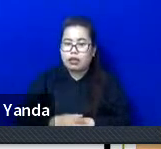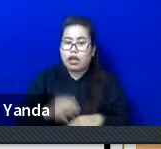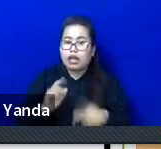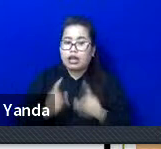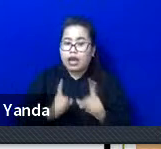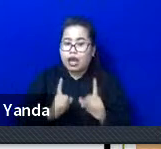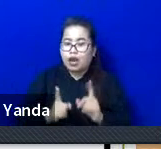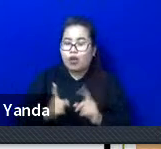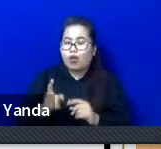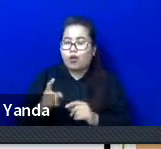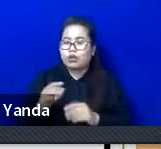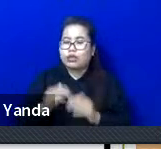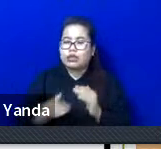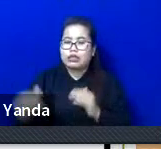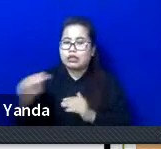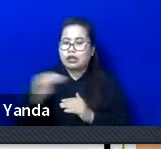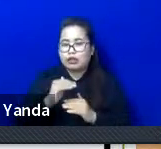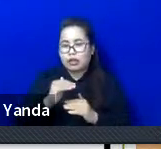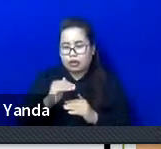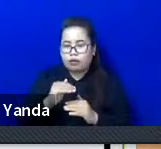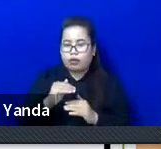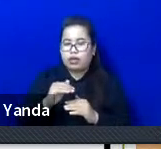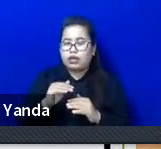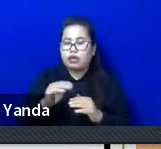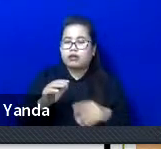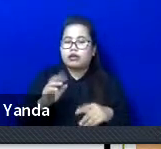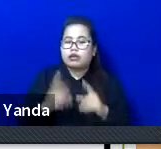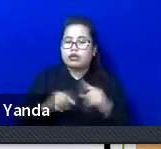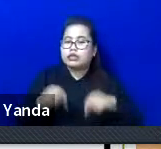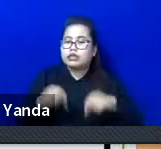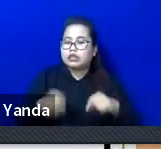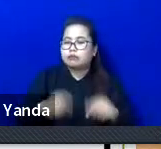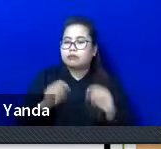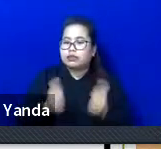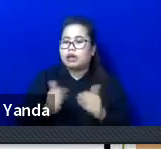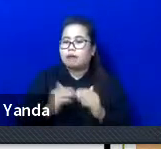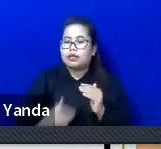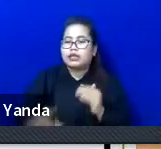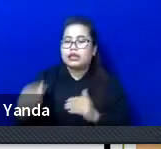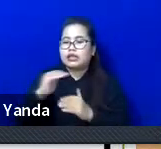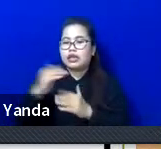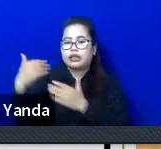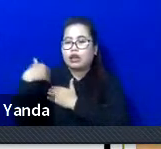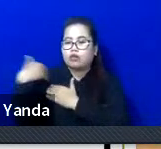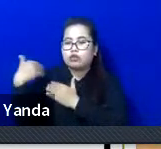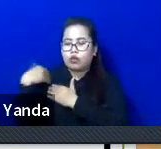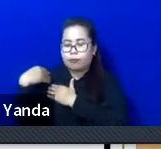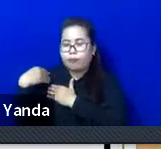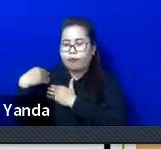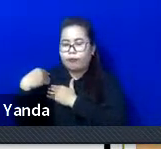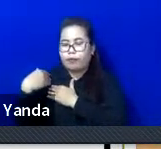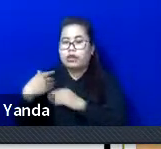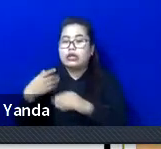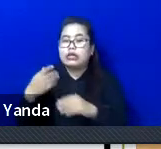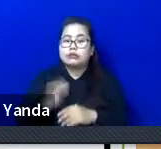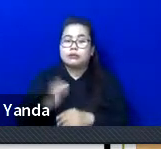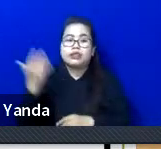Ketika tingkat keterlibatan mereka tinggi, maka ini akan meningkatkan tanggung jawab. Jadi